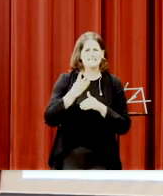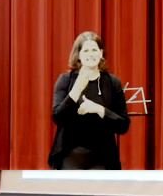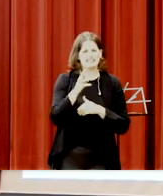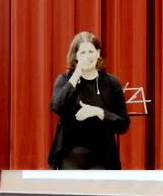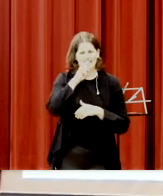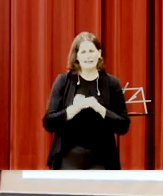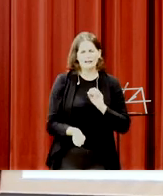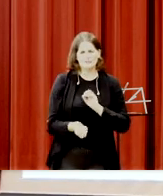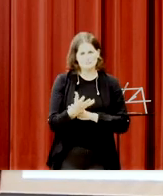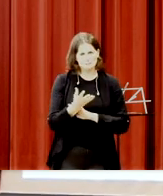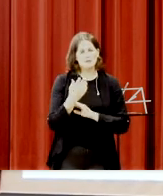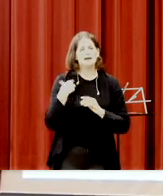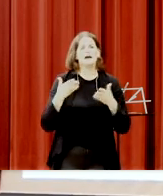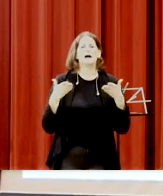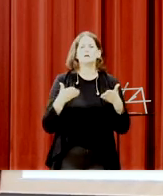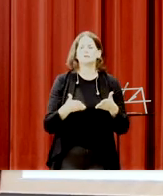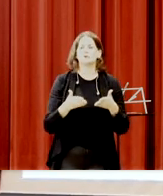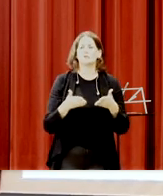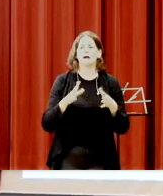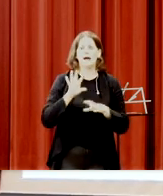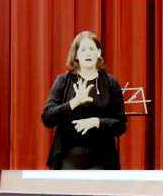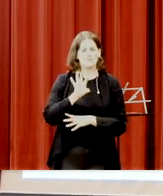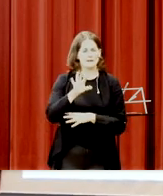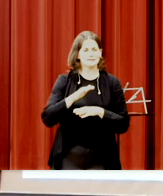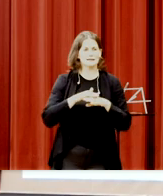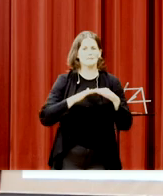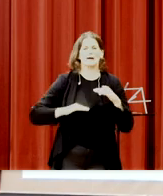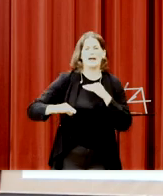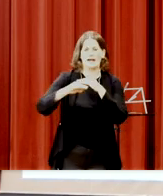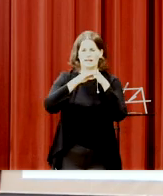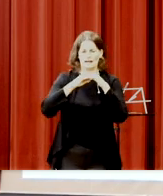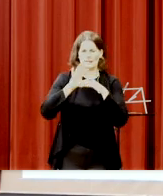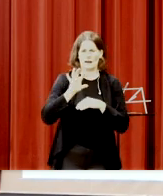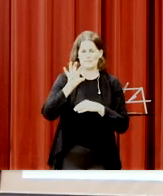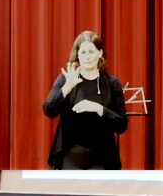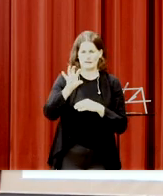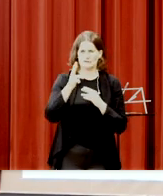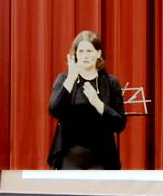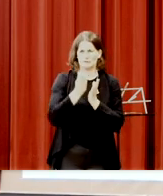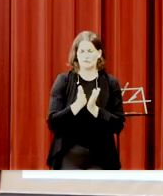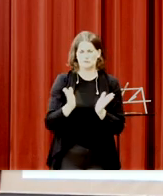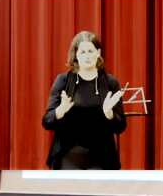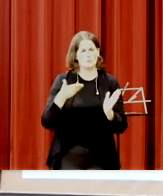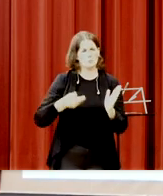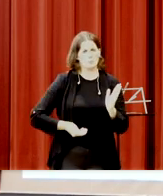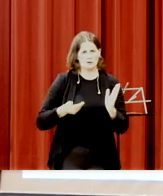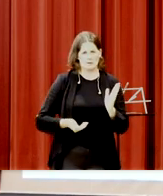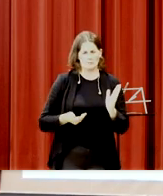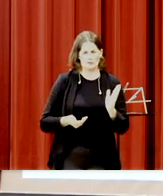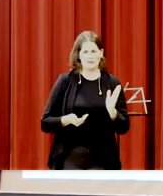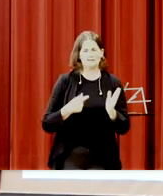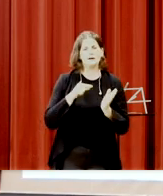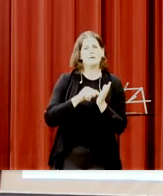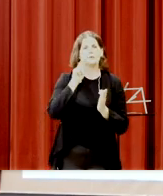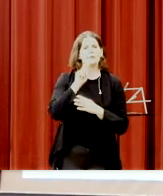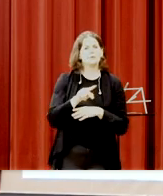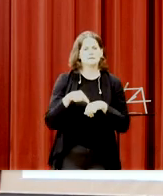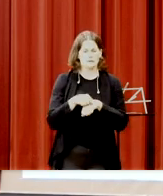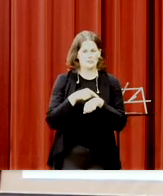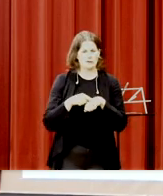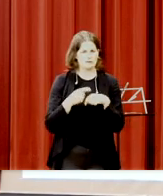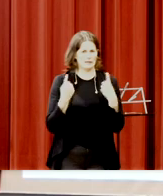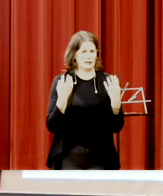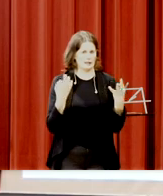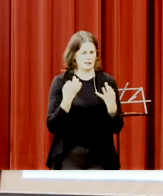que des del punt de vista polític s'han de tindre en compte. La nostra universitat, la Rovira i Virgili, ha format part d'aquest